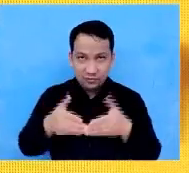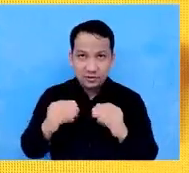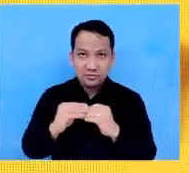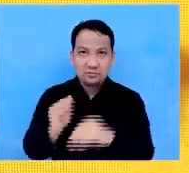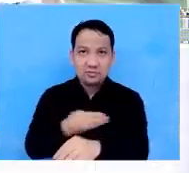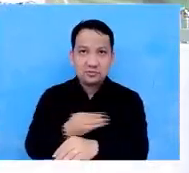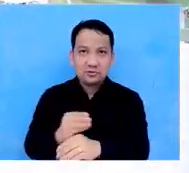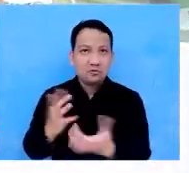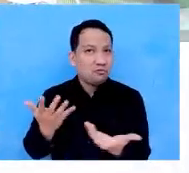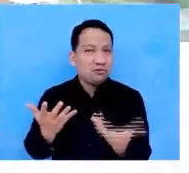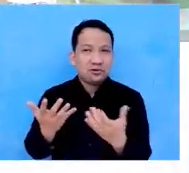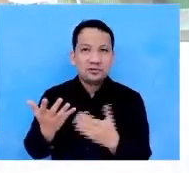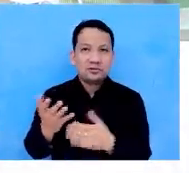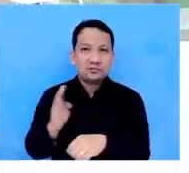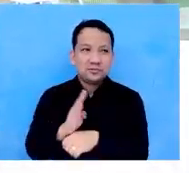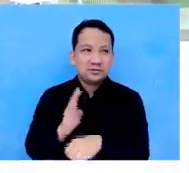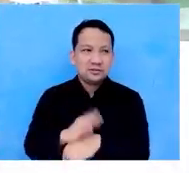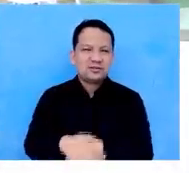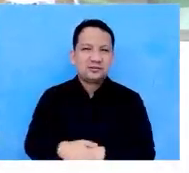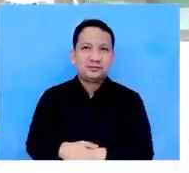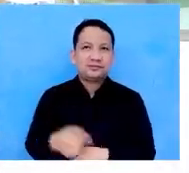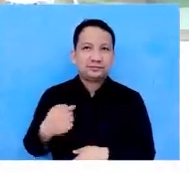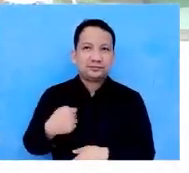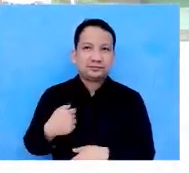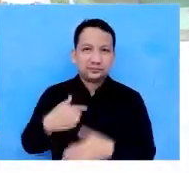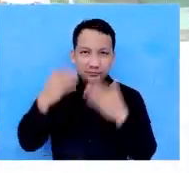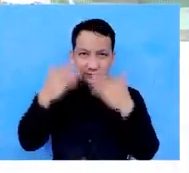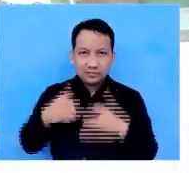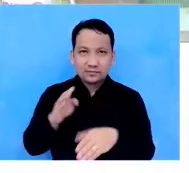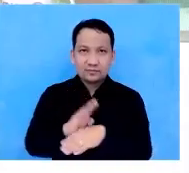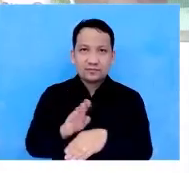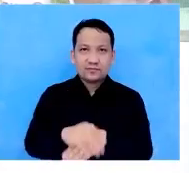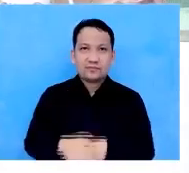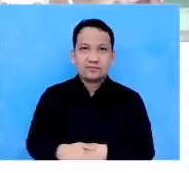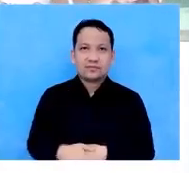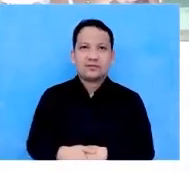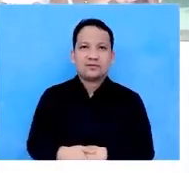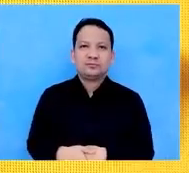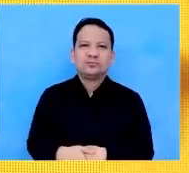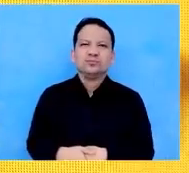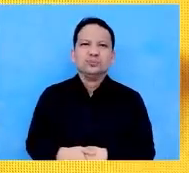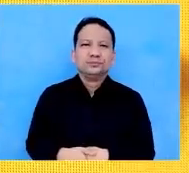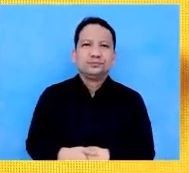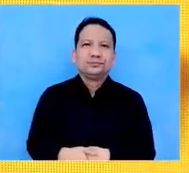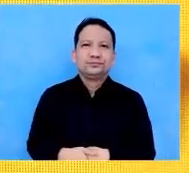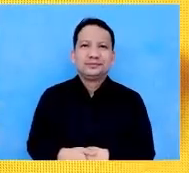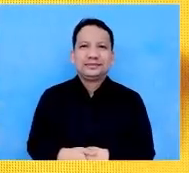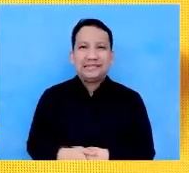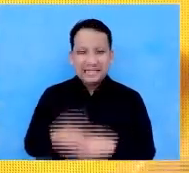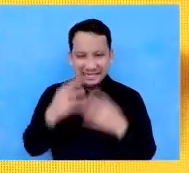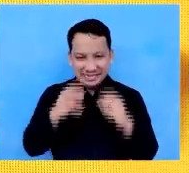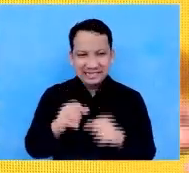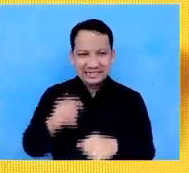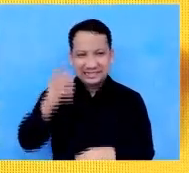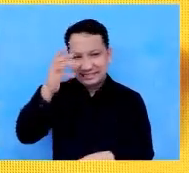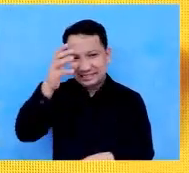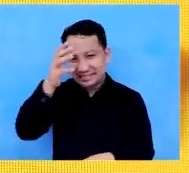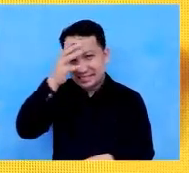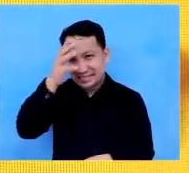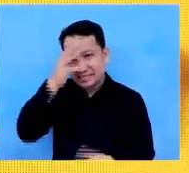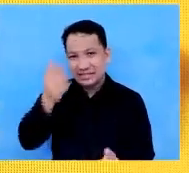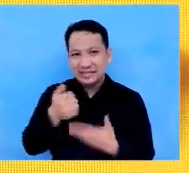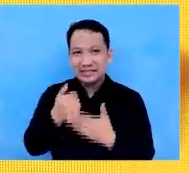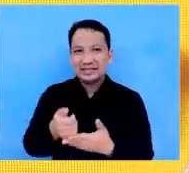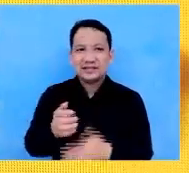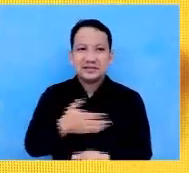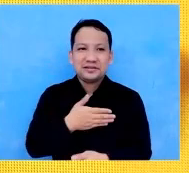mo o sa business? Siyempre, sa business. Ayun talaga. Nanonood si Daddy, siya si Mami. So, business tayo. Saka nakakatulong ba yung pag